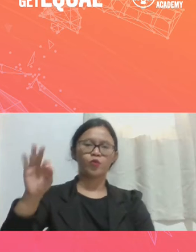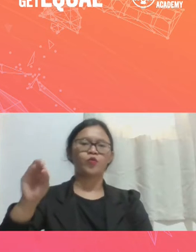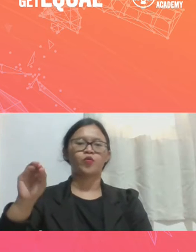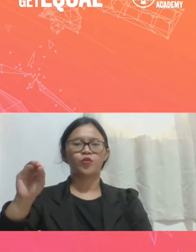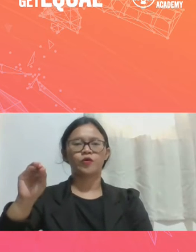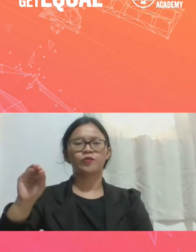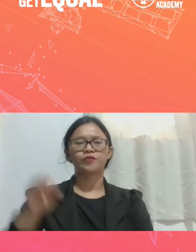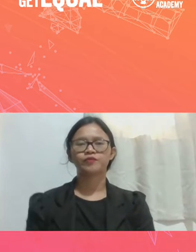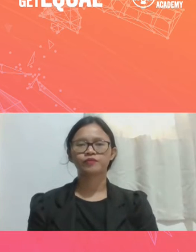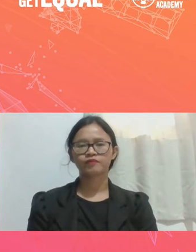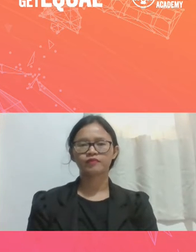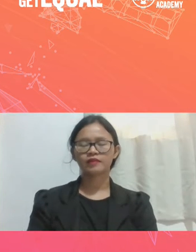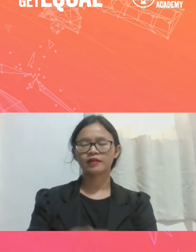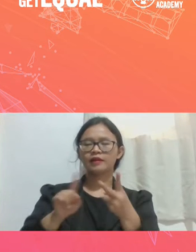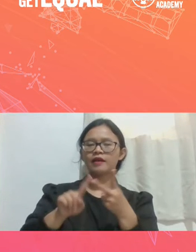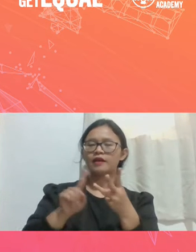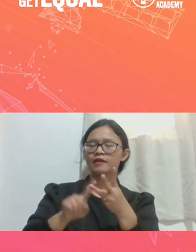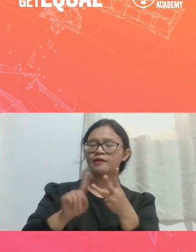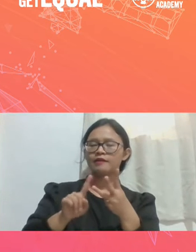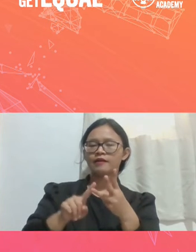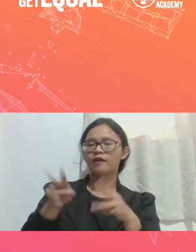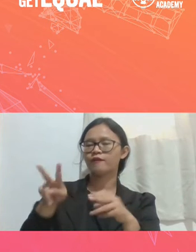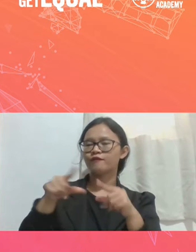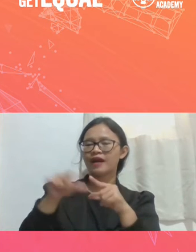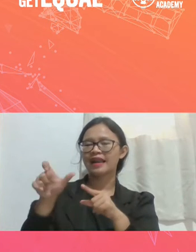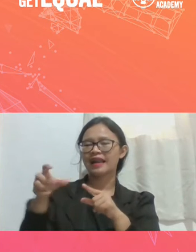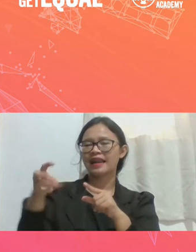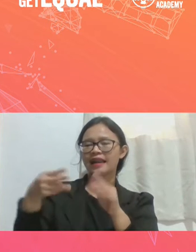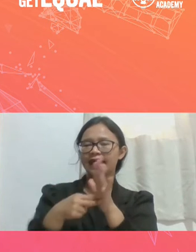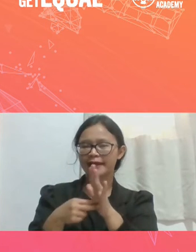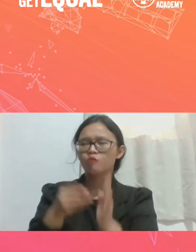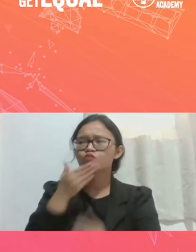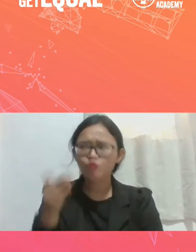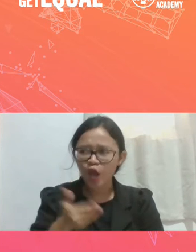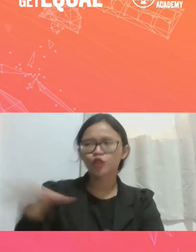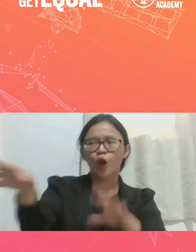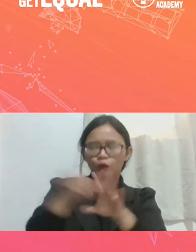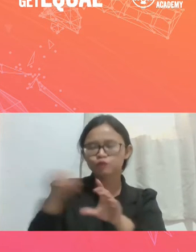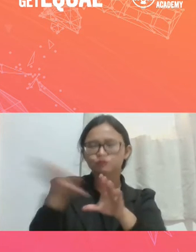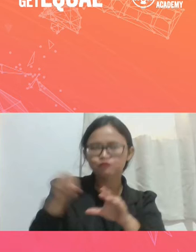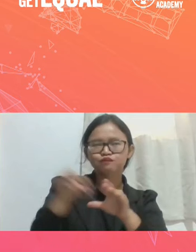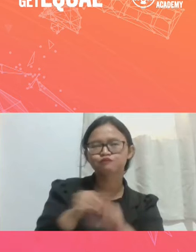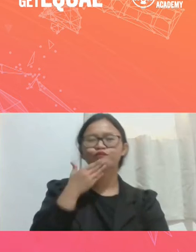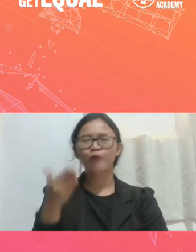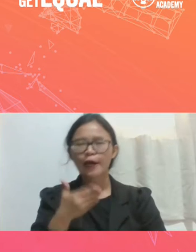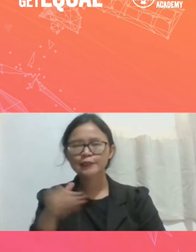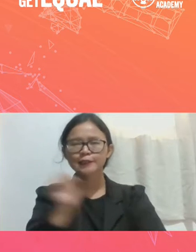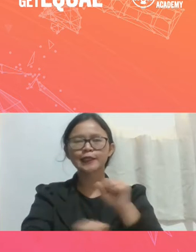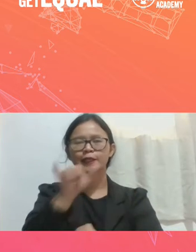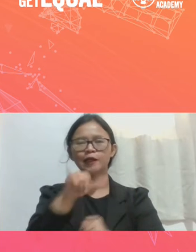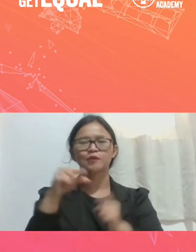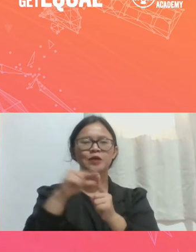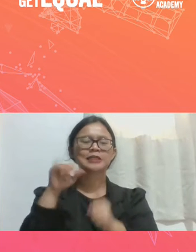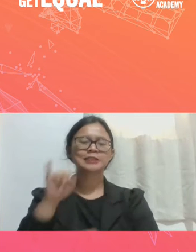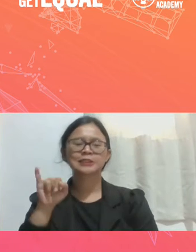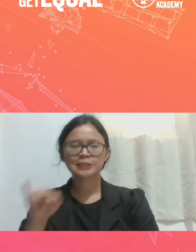4.0 Indonesia. Ibu Valen, nah Bu Valen ini sudah sering biasanya kita ajak-ajak acara plan ya Bu, dan kita selalu